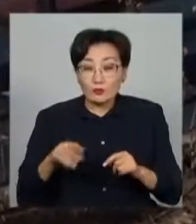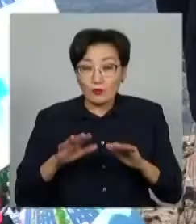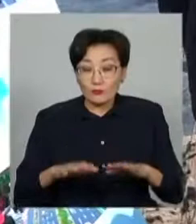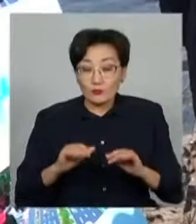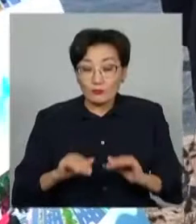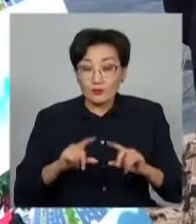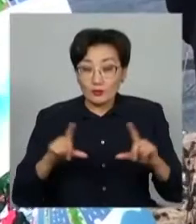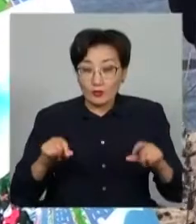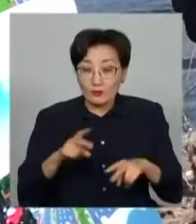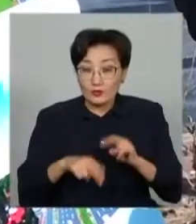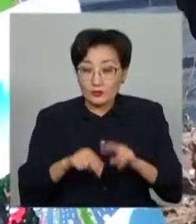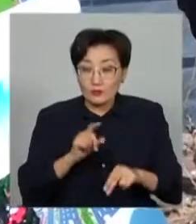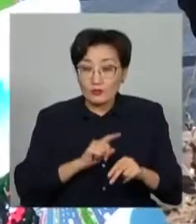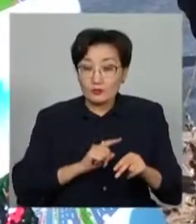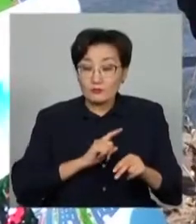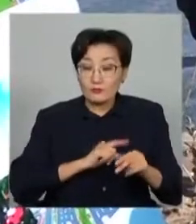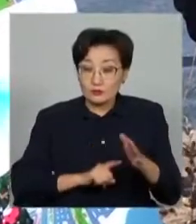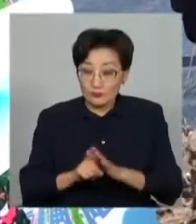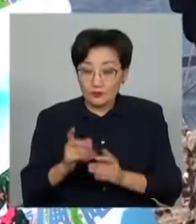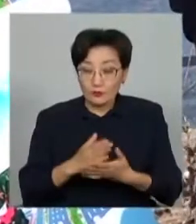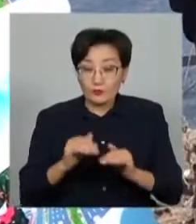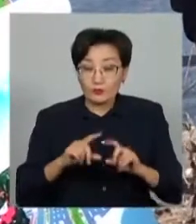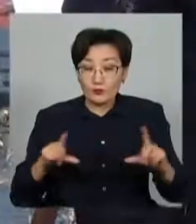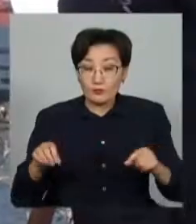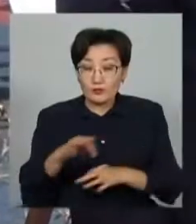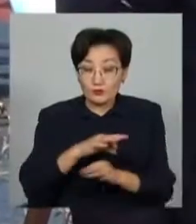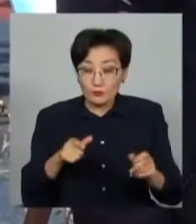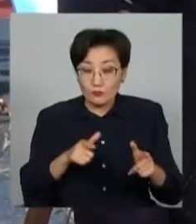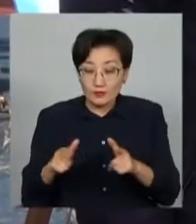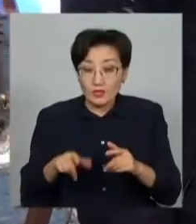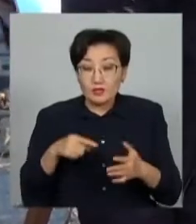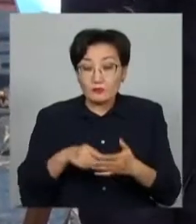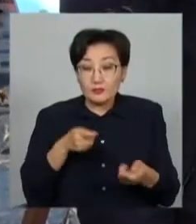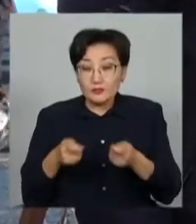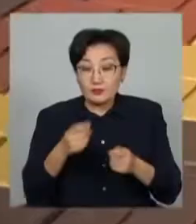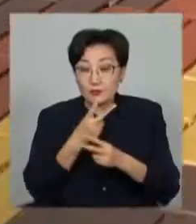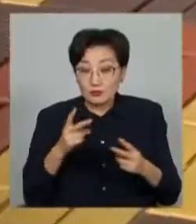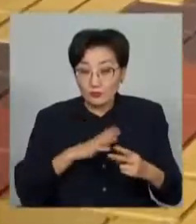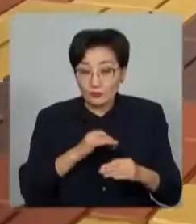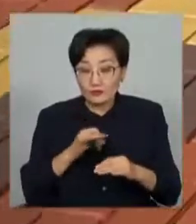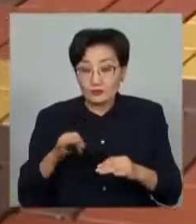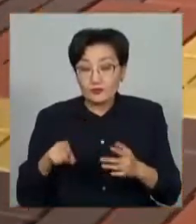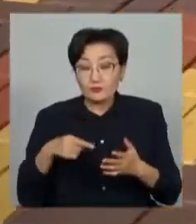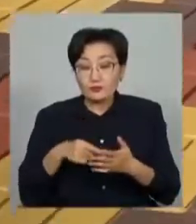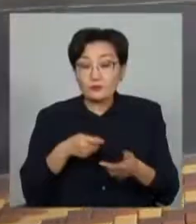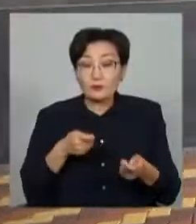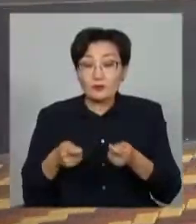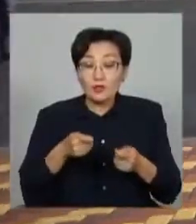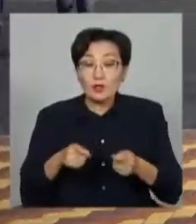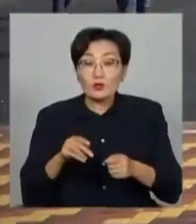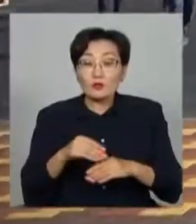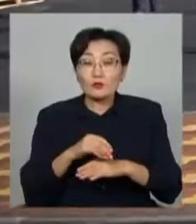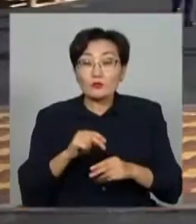балабақша салу жұмысы да қызу басталып кеткен. Бөбекжай жобасы да дайын. Онымен қала әкімі де танысты. Бұдан бөлек мегаполис басшысы